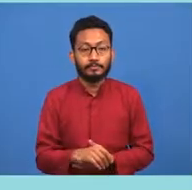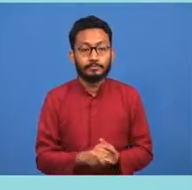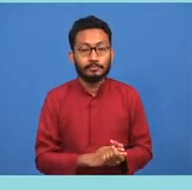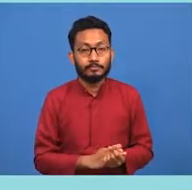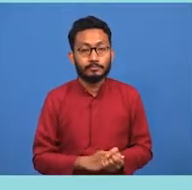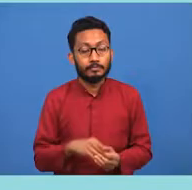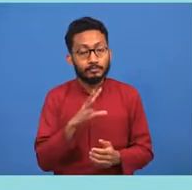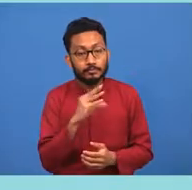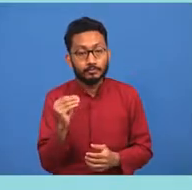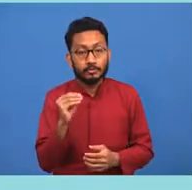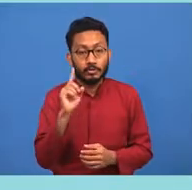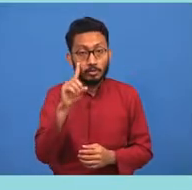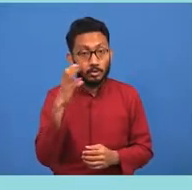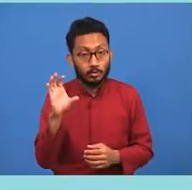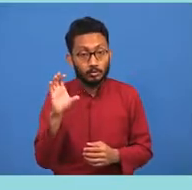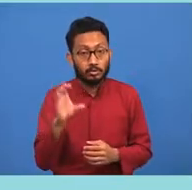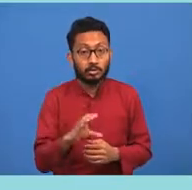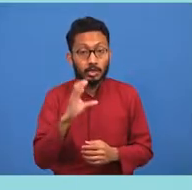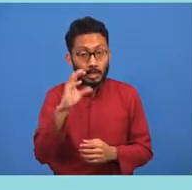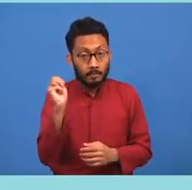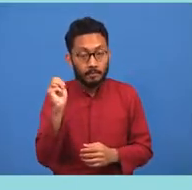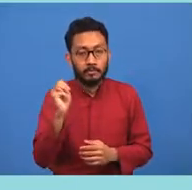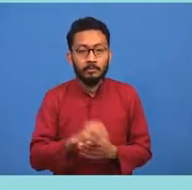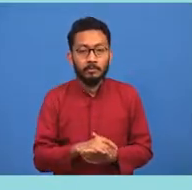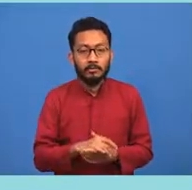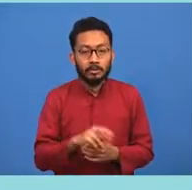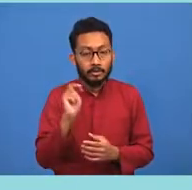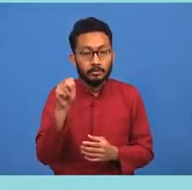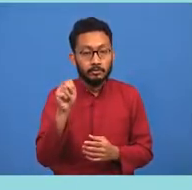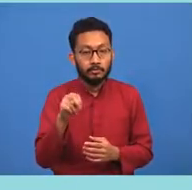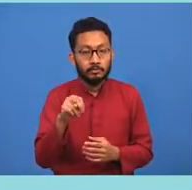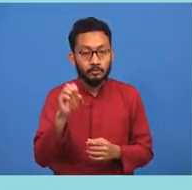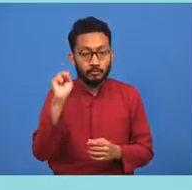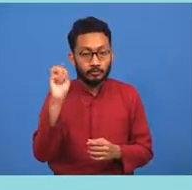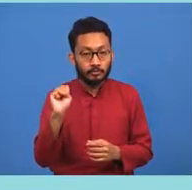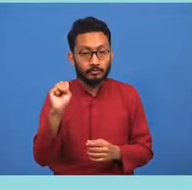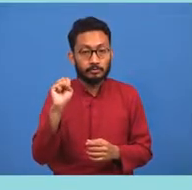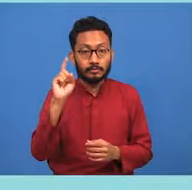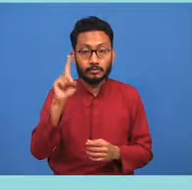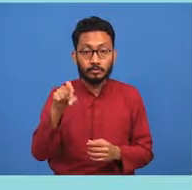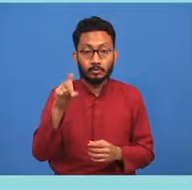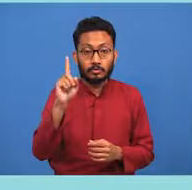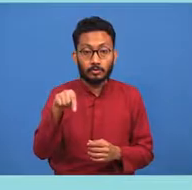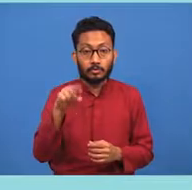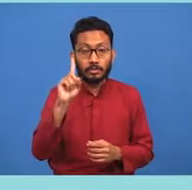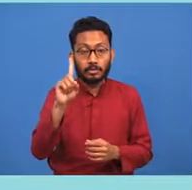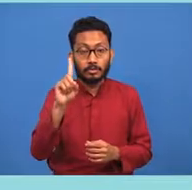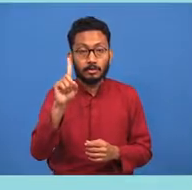dan 100 cm padu natrium sulfat 1.0 per dm